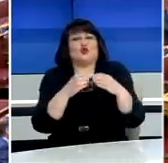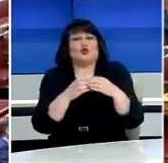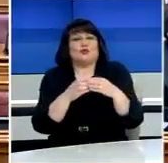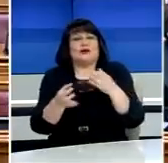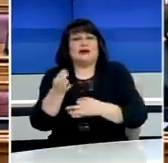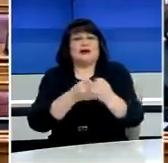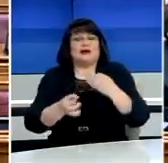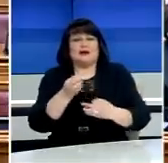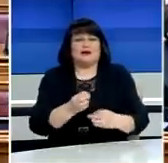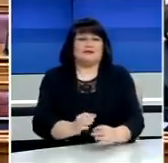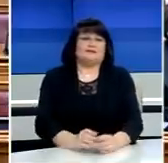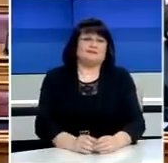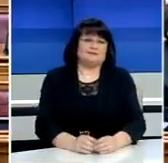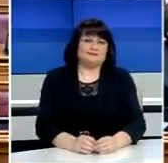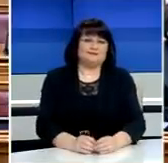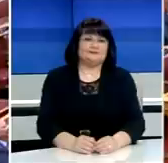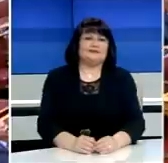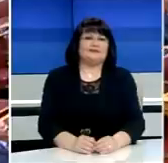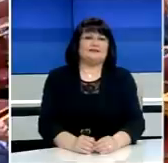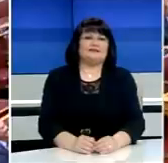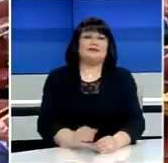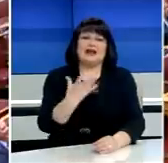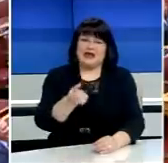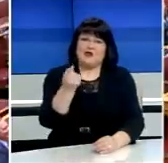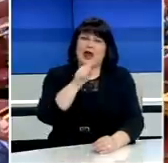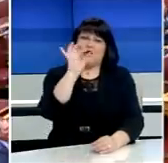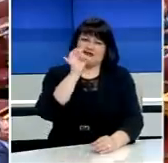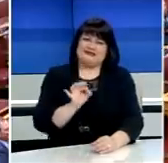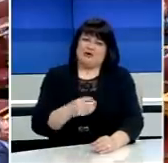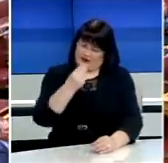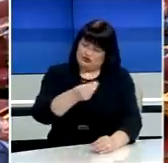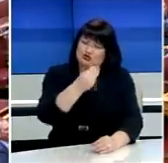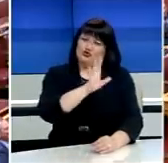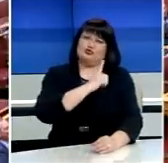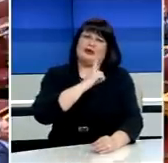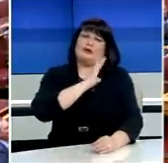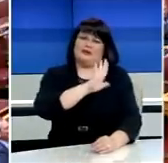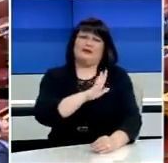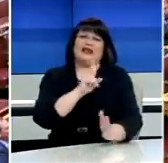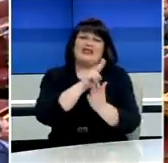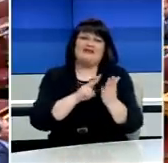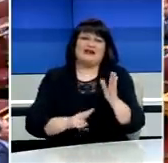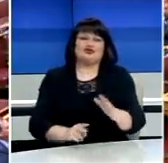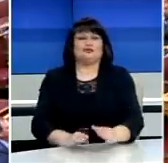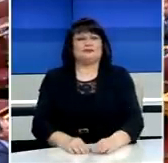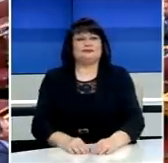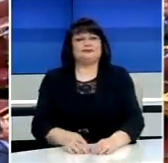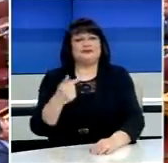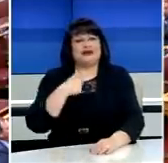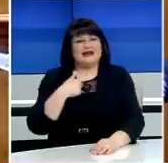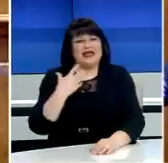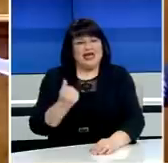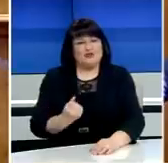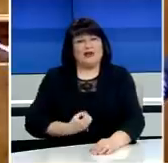μου λίγο ακόμα, γιατί έχω και ένα δεύτερο να πω. Δώστε, όχι, έχω και άλλο σημείο, θα το δώσω. Λοιπόν, επειδή εμείς έχουμε